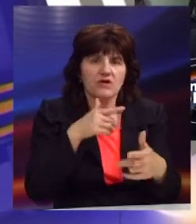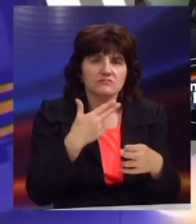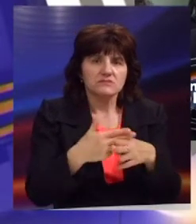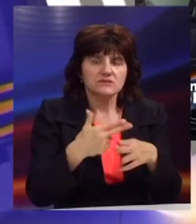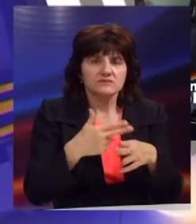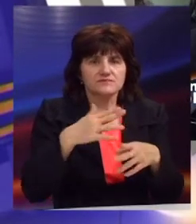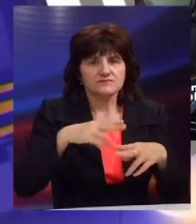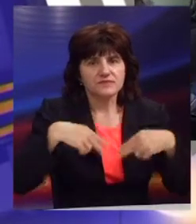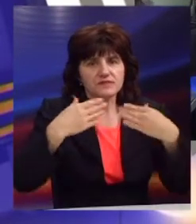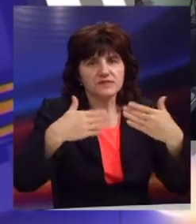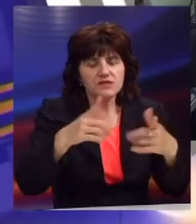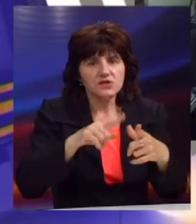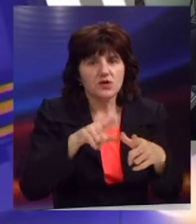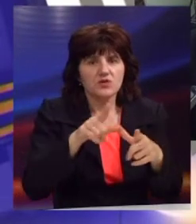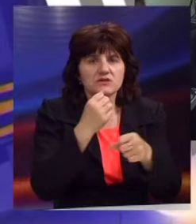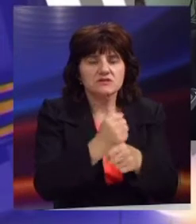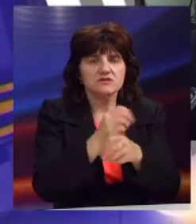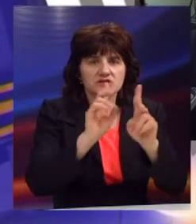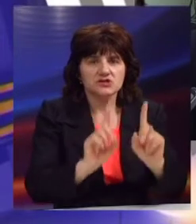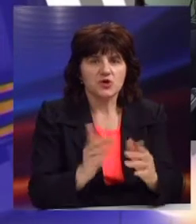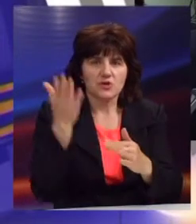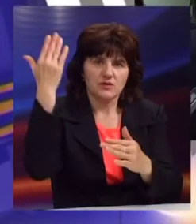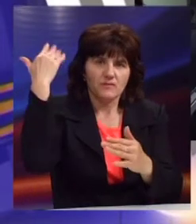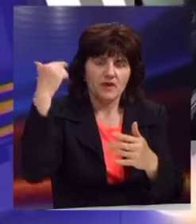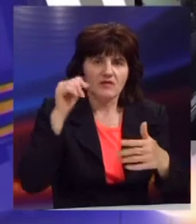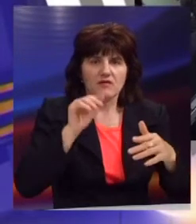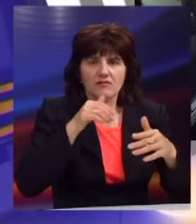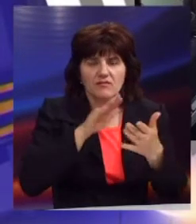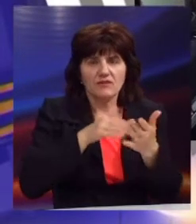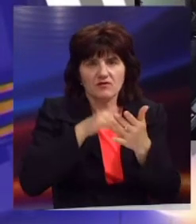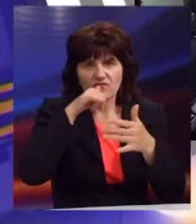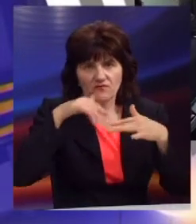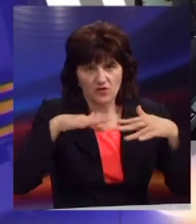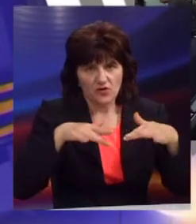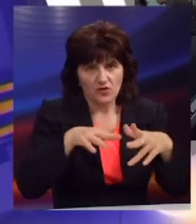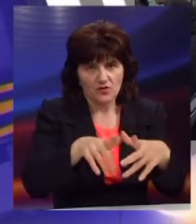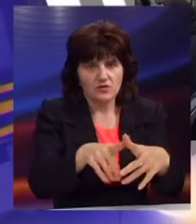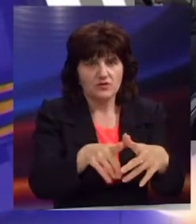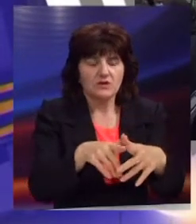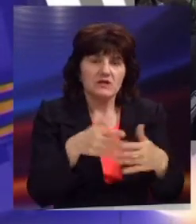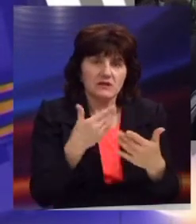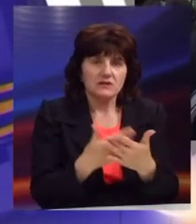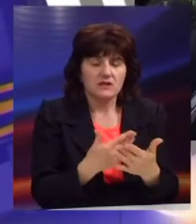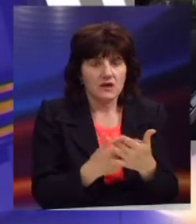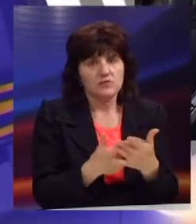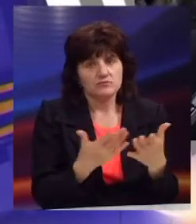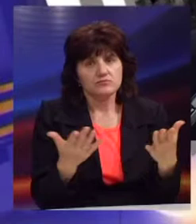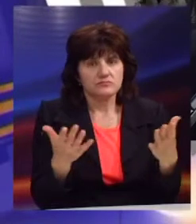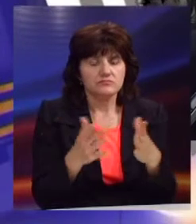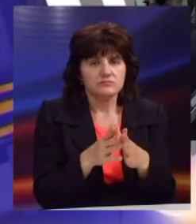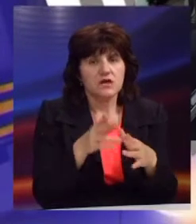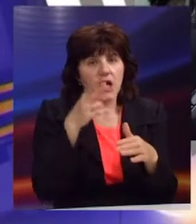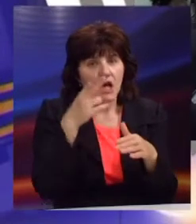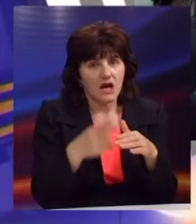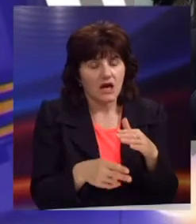eutrofizaciju, koji je zadržano jezero od ranijih zagađenja, a i malo prolazi kroz postrojenje te manje količine, na